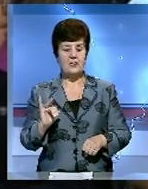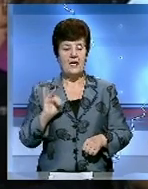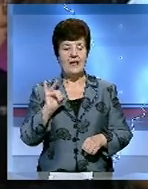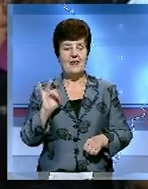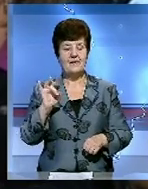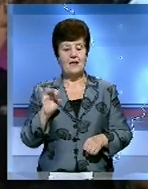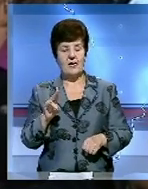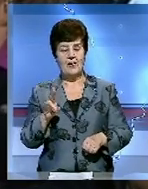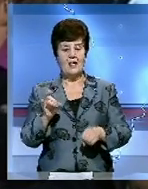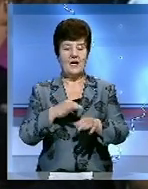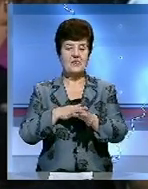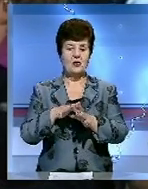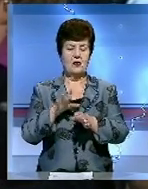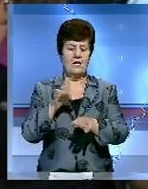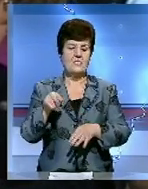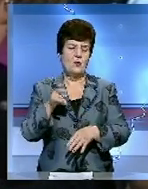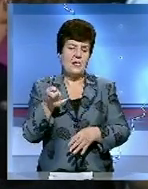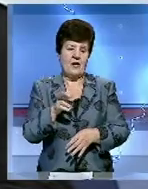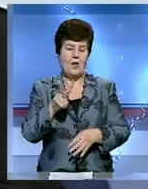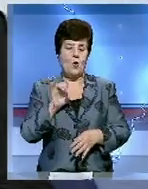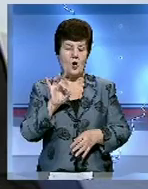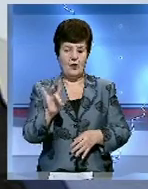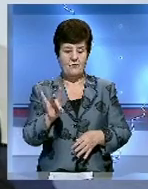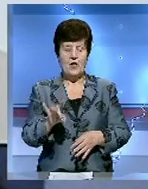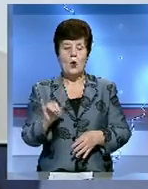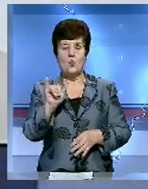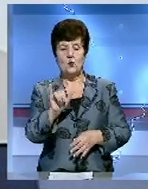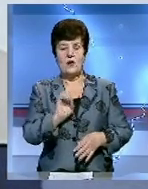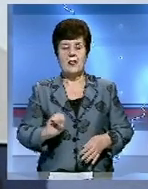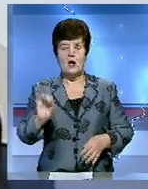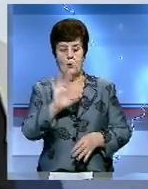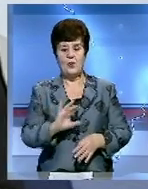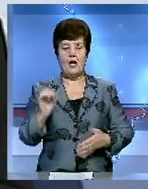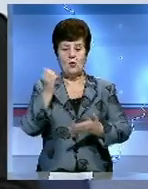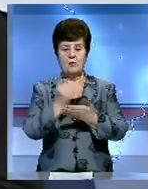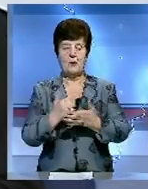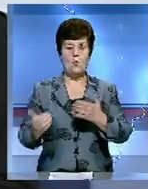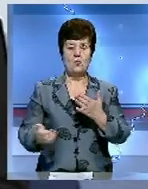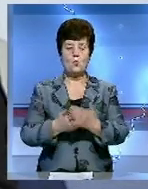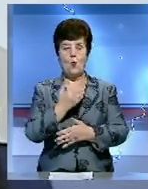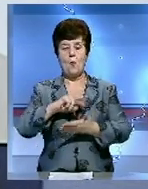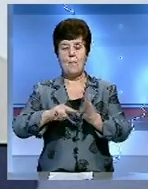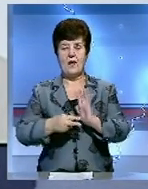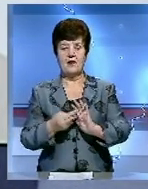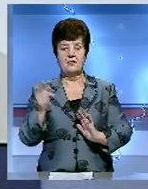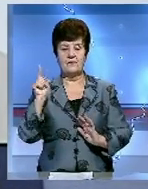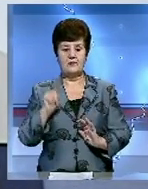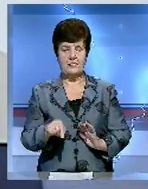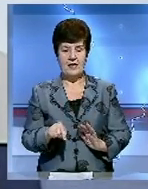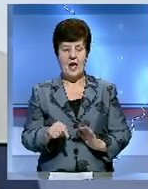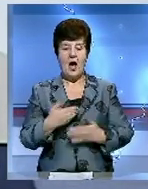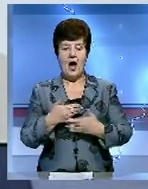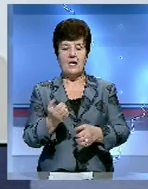interrelaționarea lor. Uniunea Europeană a adoptat un nou plan de acțiune